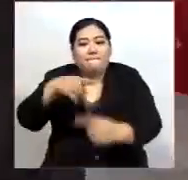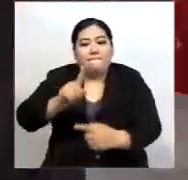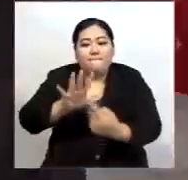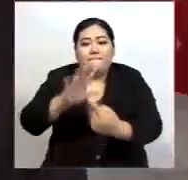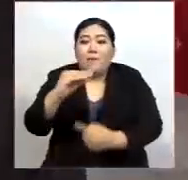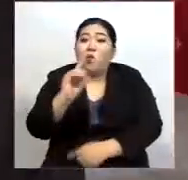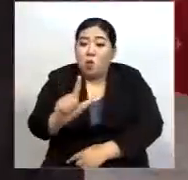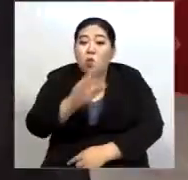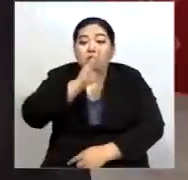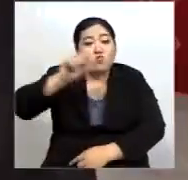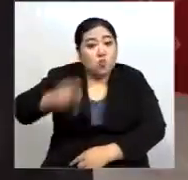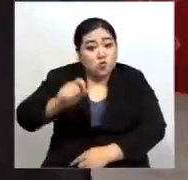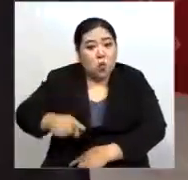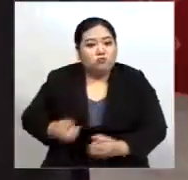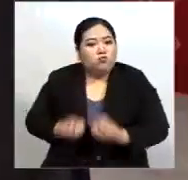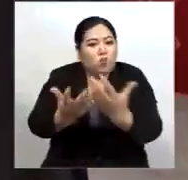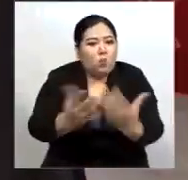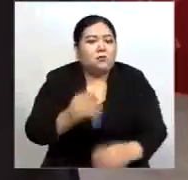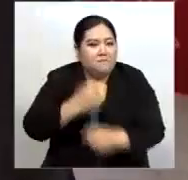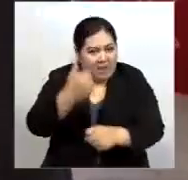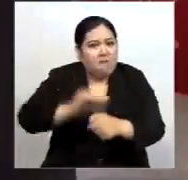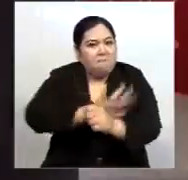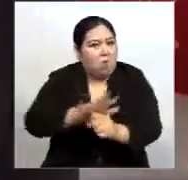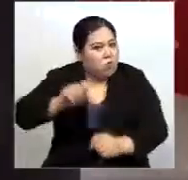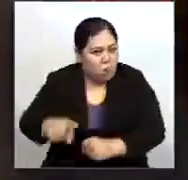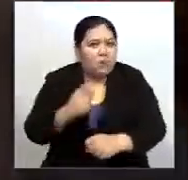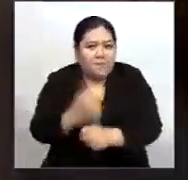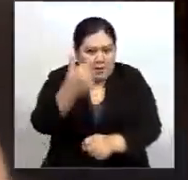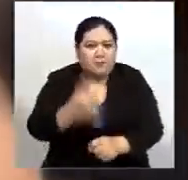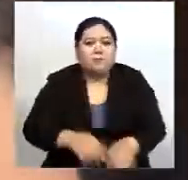เกิดกรณีฉุกเฉินเนี่ยพร้อมมีการป้องกันรับมือโควิด-19 อย่างทันท่วงทีครับ